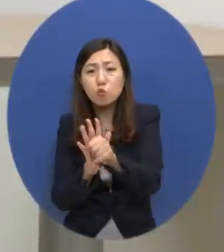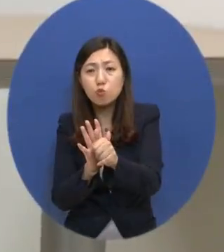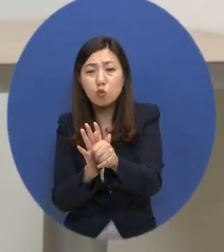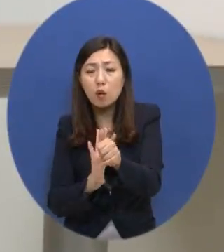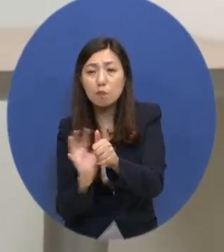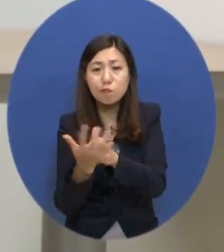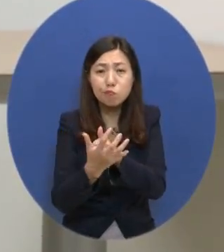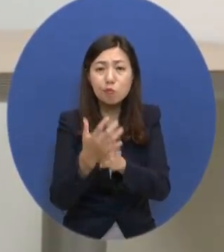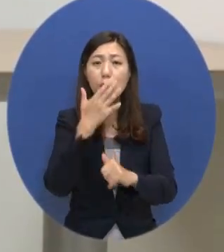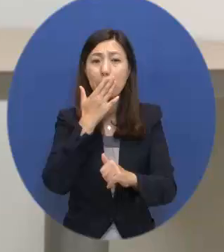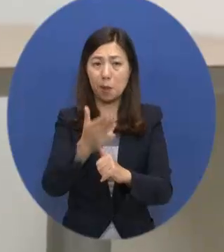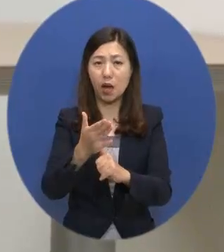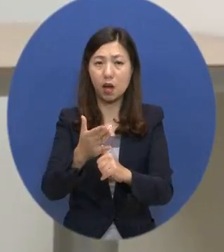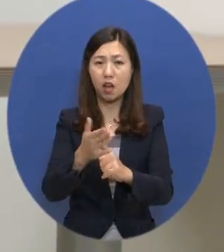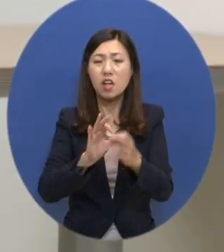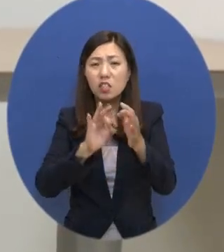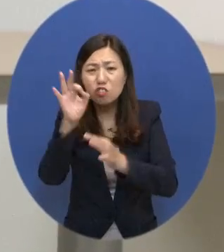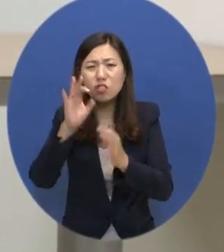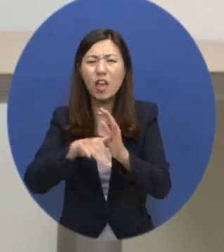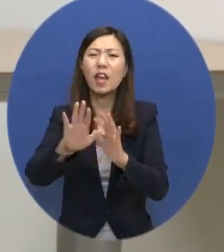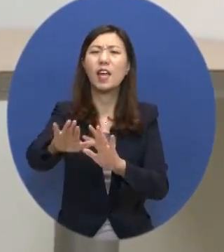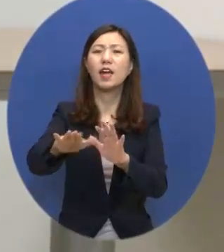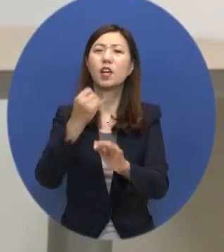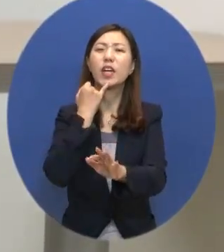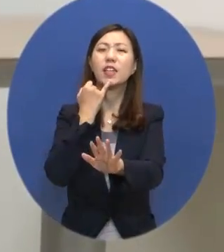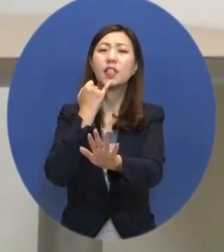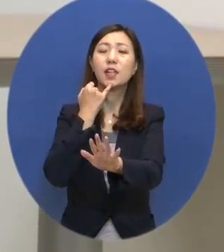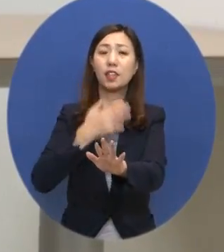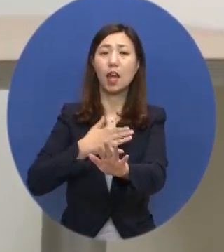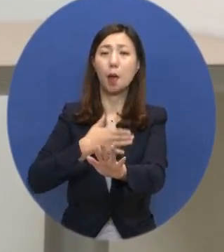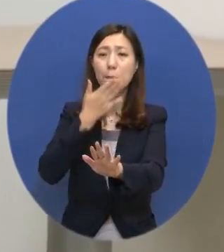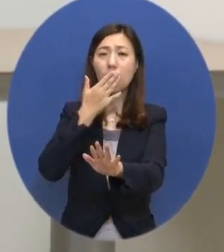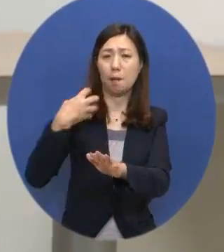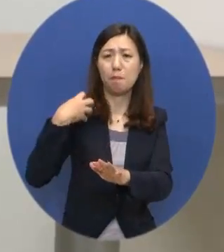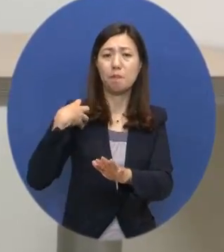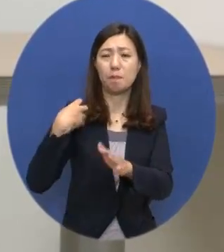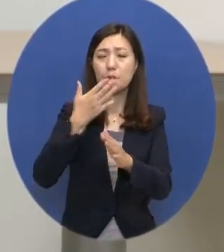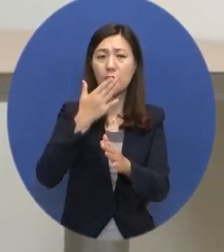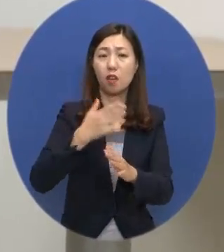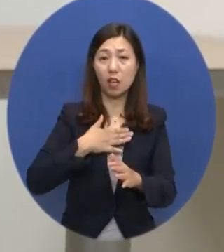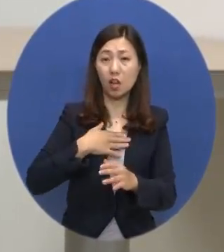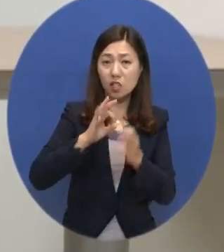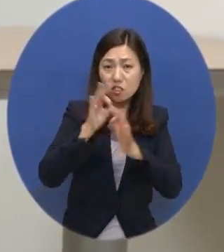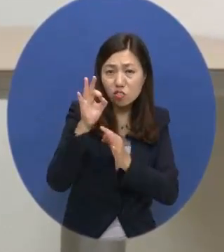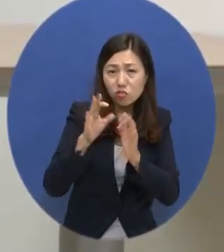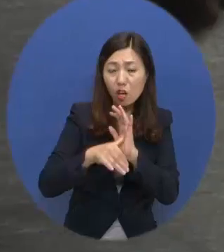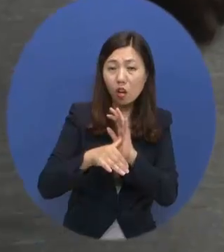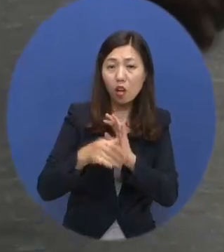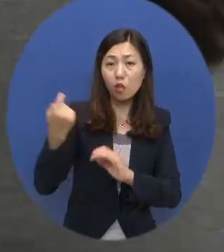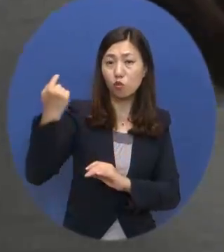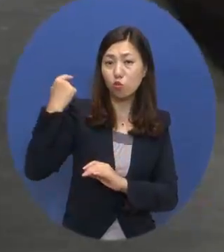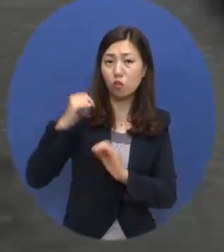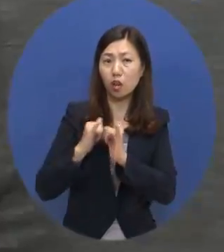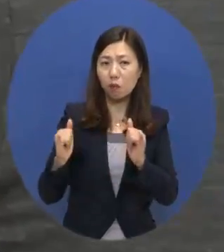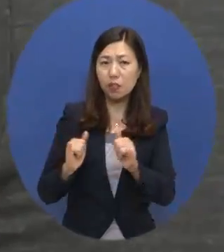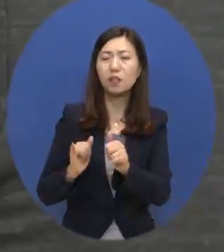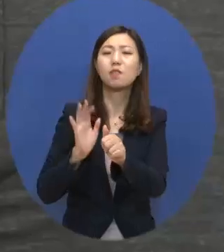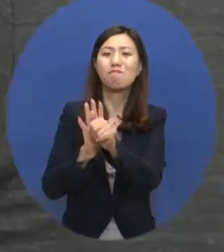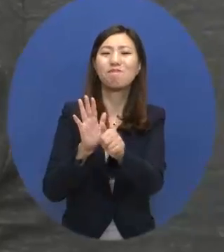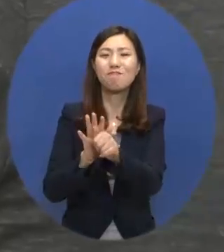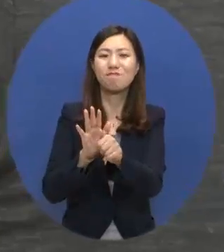이게 실수했을 때 괜찮아, 내가 뒤에서 해줄게. 또 내가 실수했을 때 또 나가지고